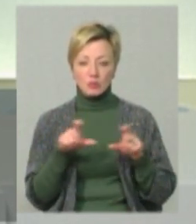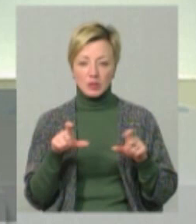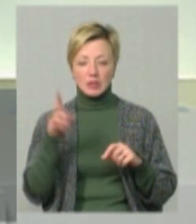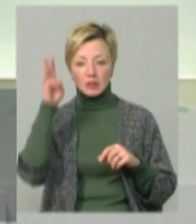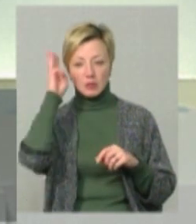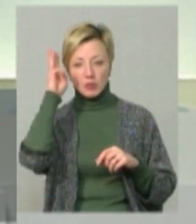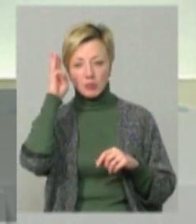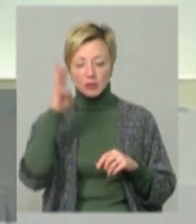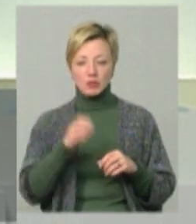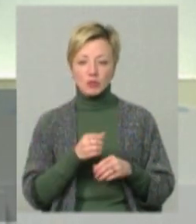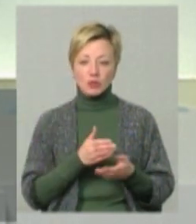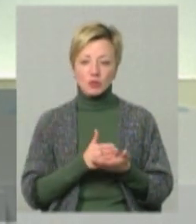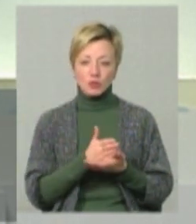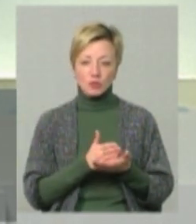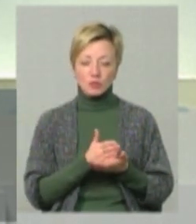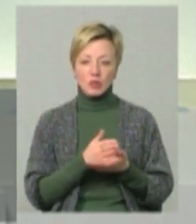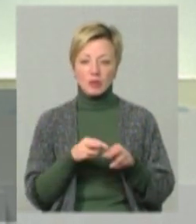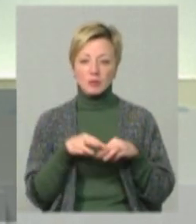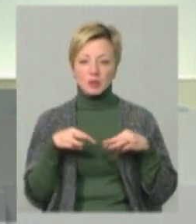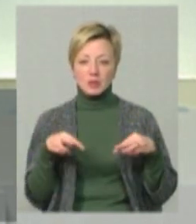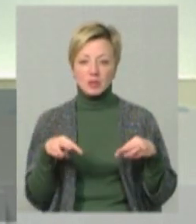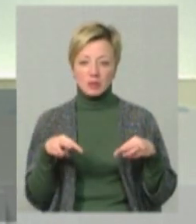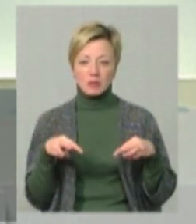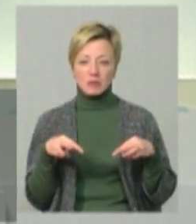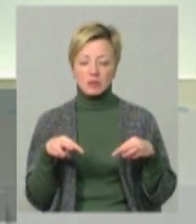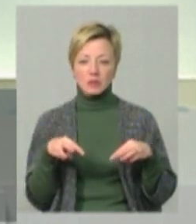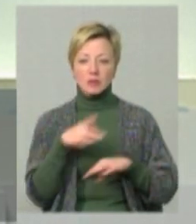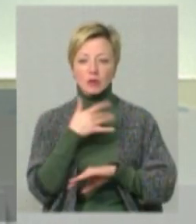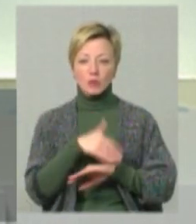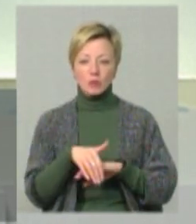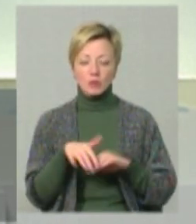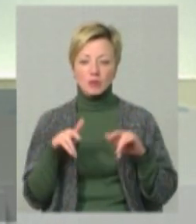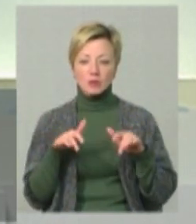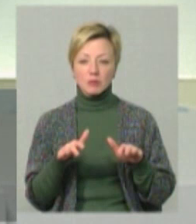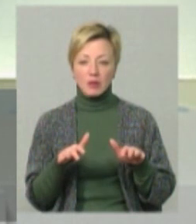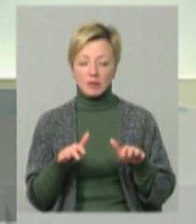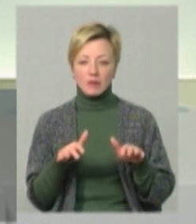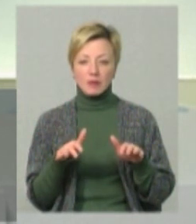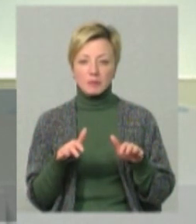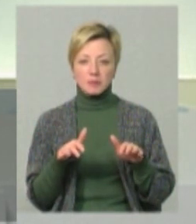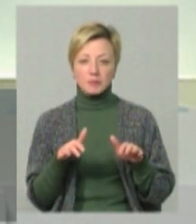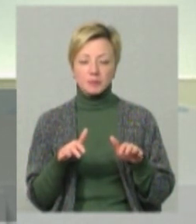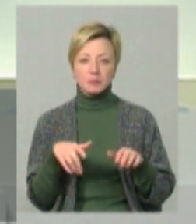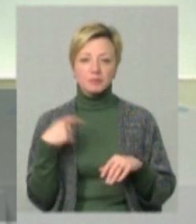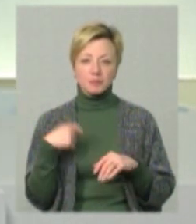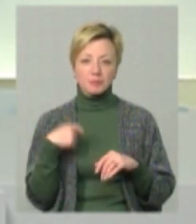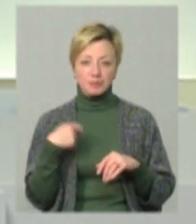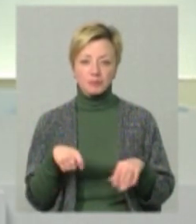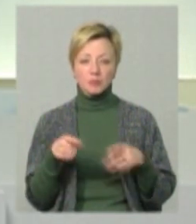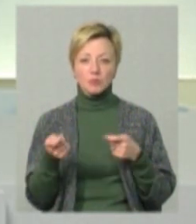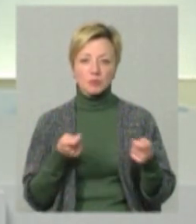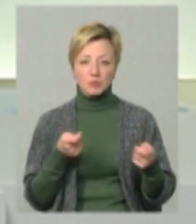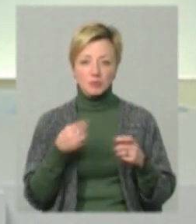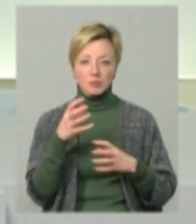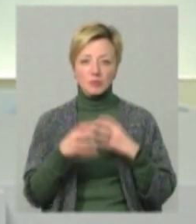відомства, дипломатичні служби, Міністерство закордонних справ, президент,